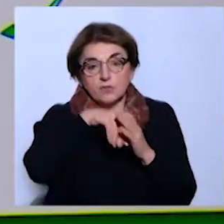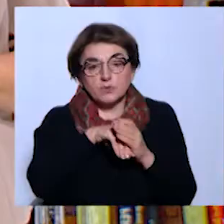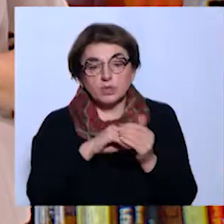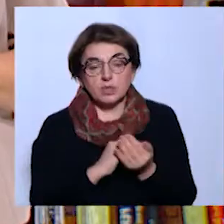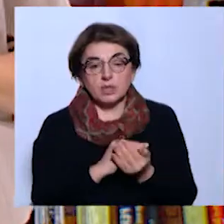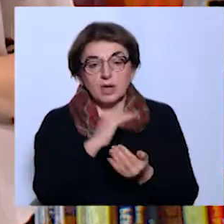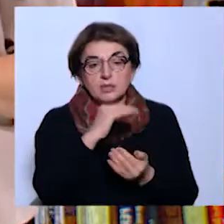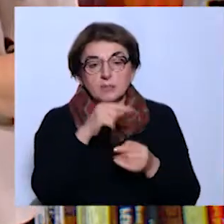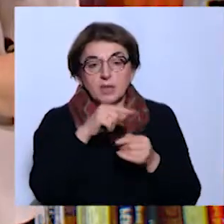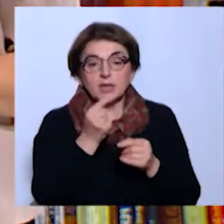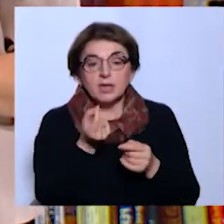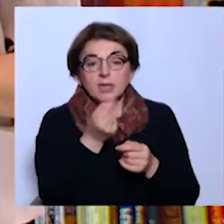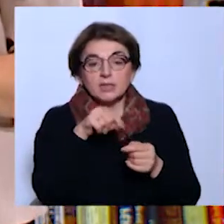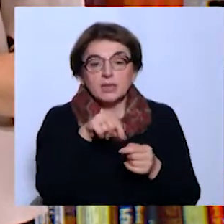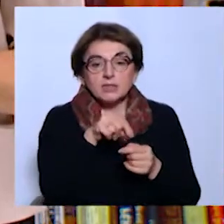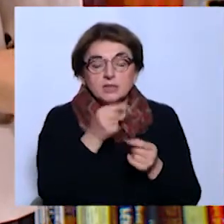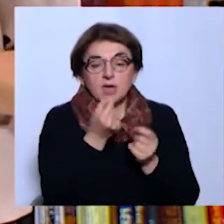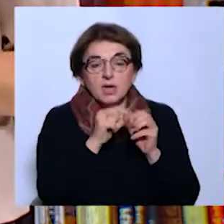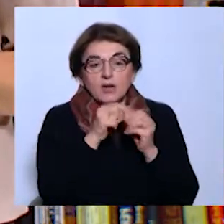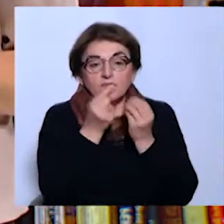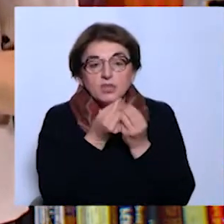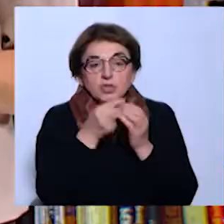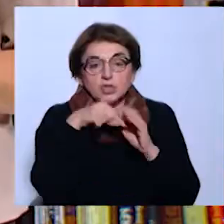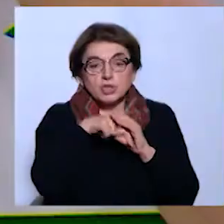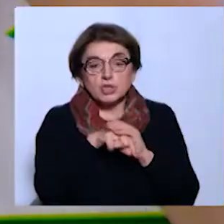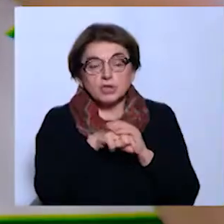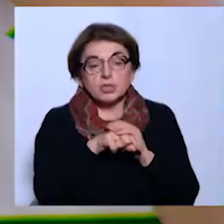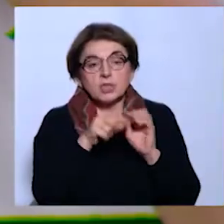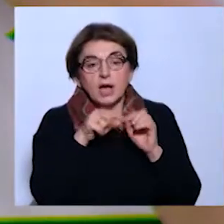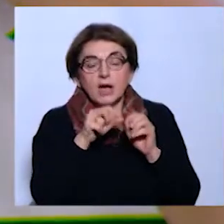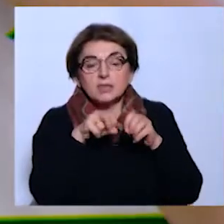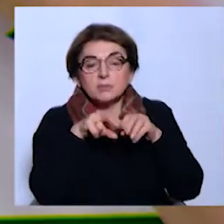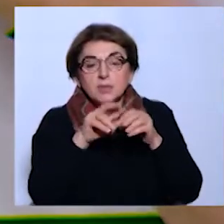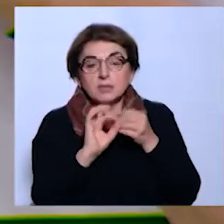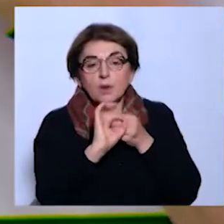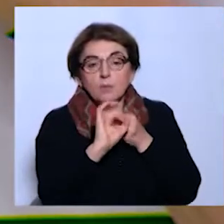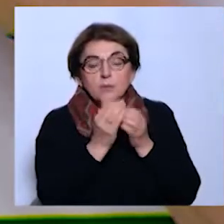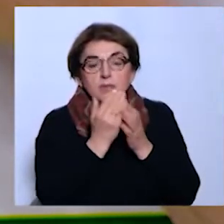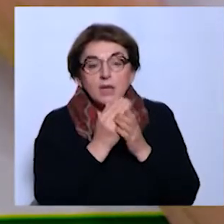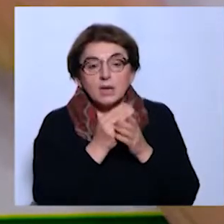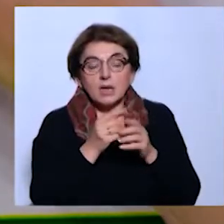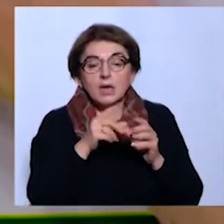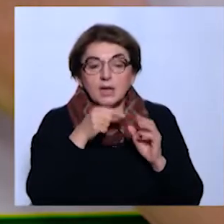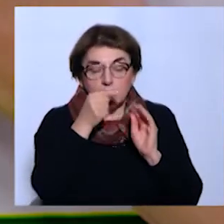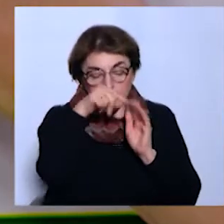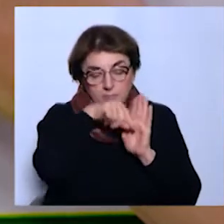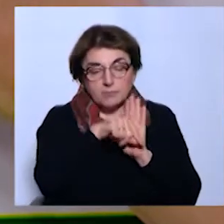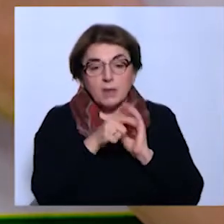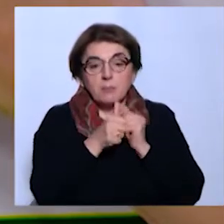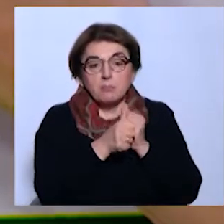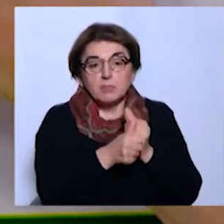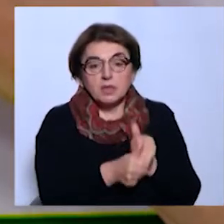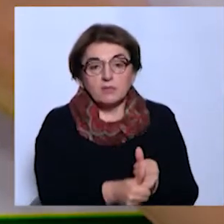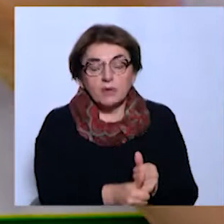და თესლკვირტში შედის. აი ამ სამტვრე მილს პასიურად მიყვება მამრობითი სასქესო